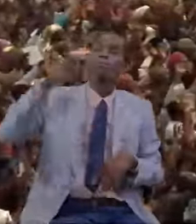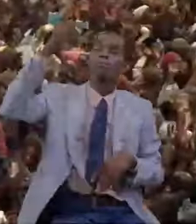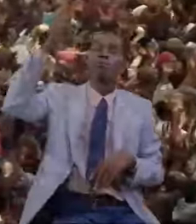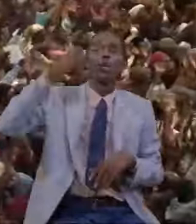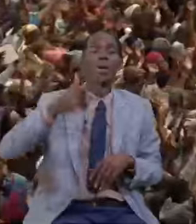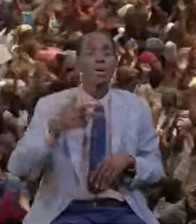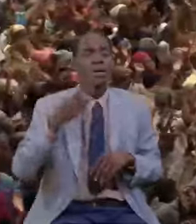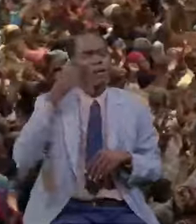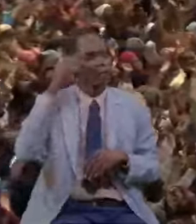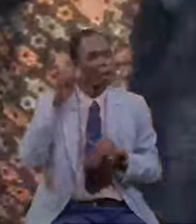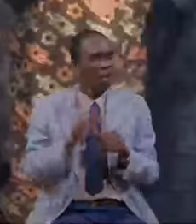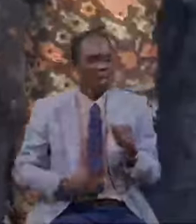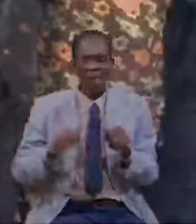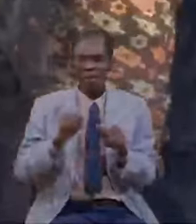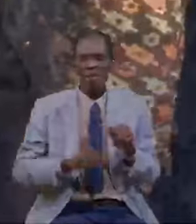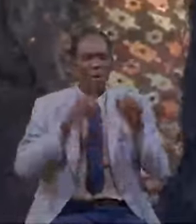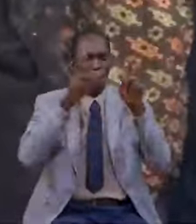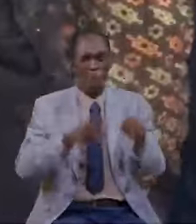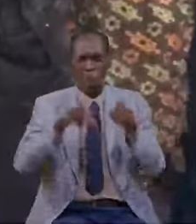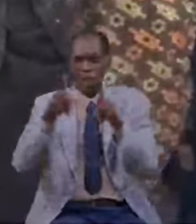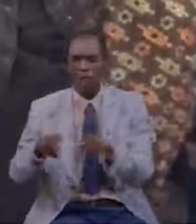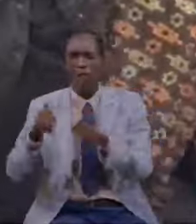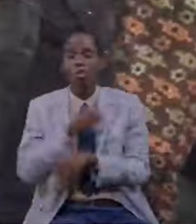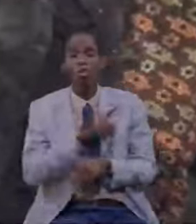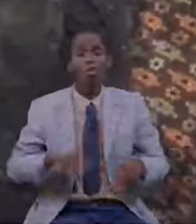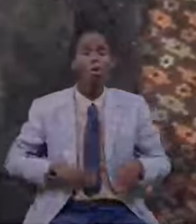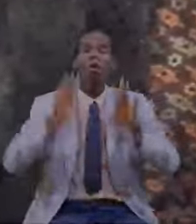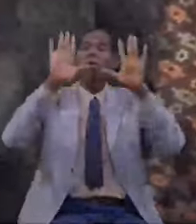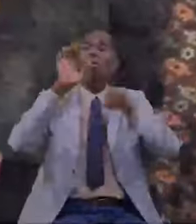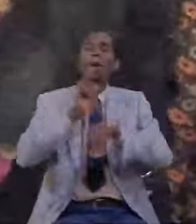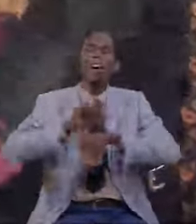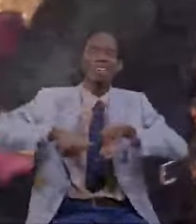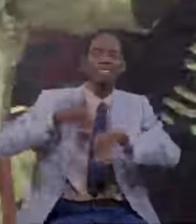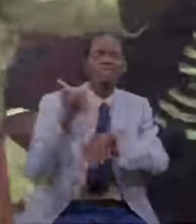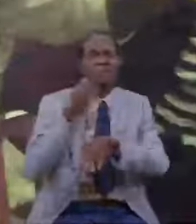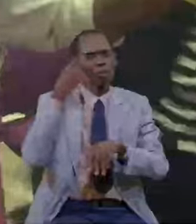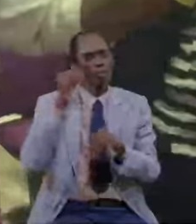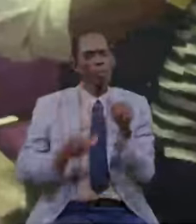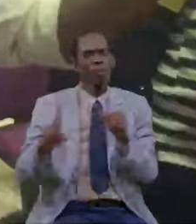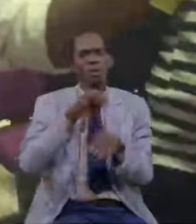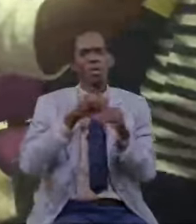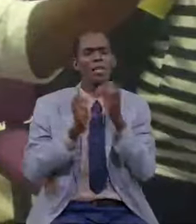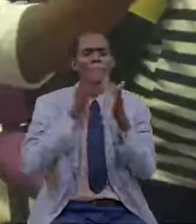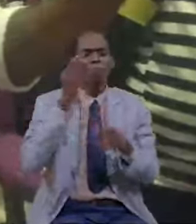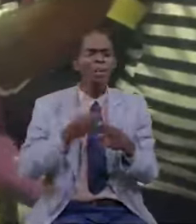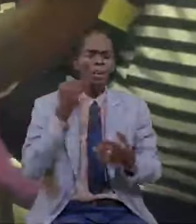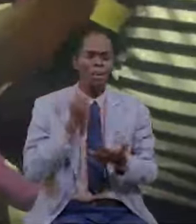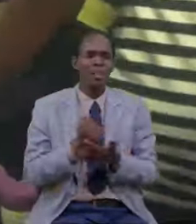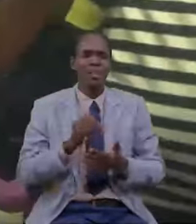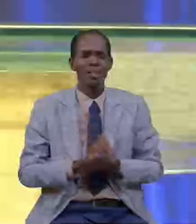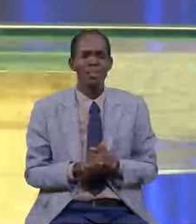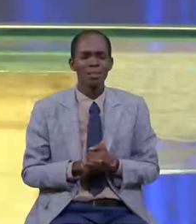sur les étages, pour toute personne, qu'il ait la confirmation de miracle au nom de Jésus-Christ.